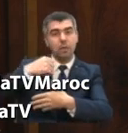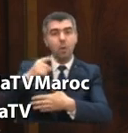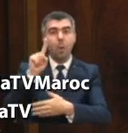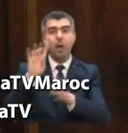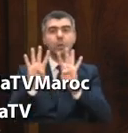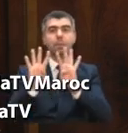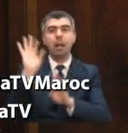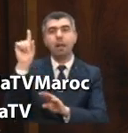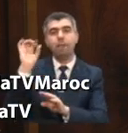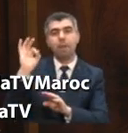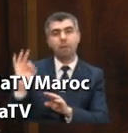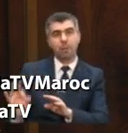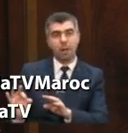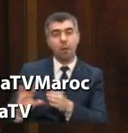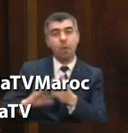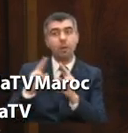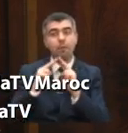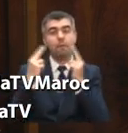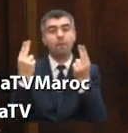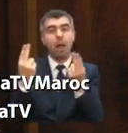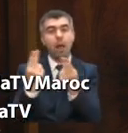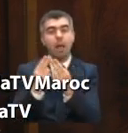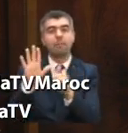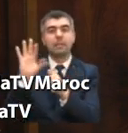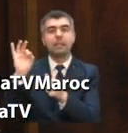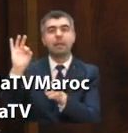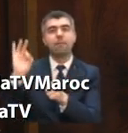81%، متجاوزاً بذلك المعدل العالمي المحدد في 60%.